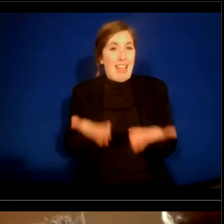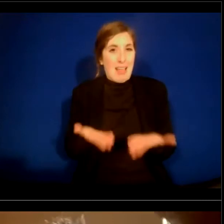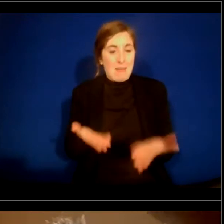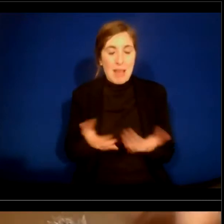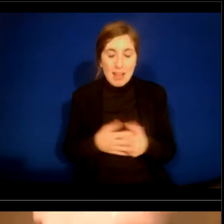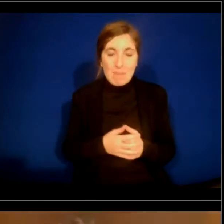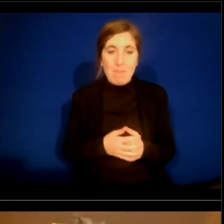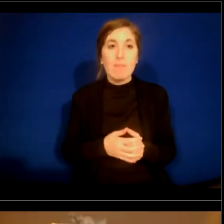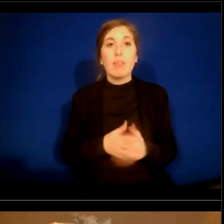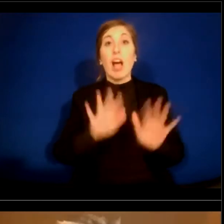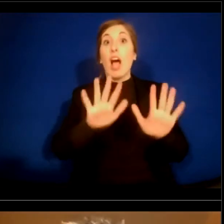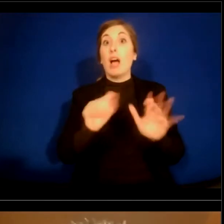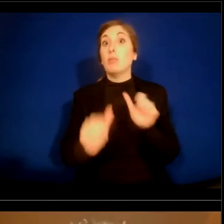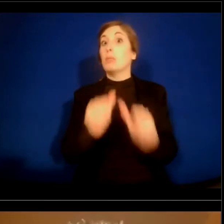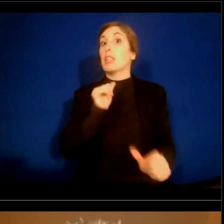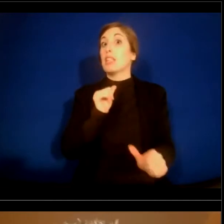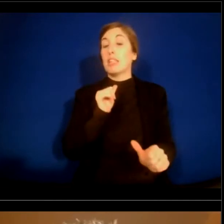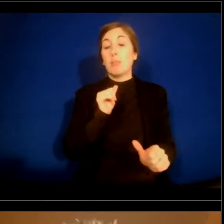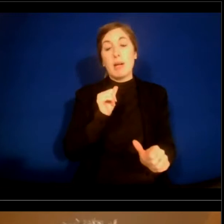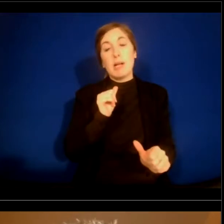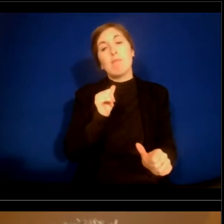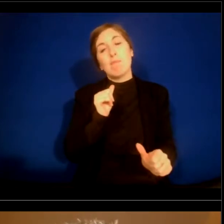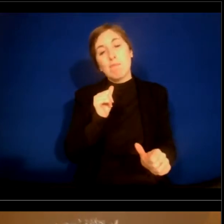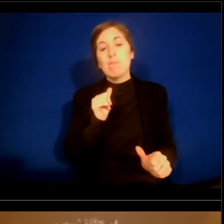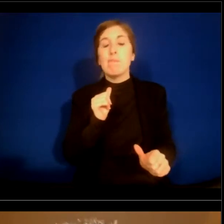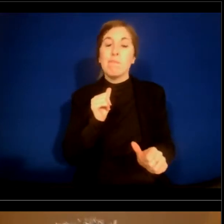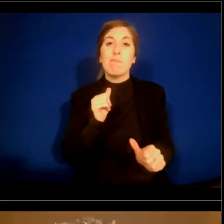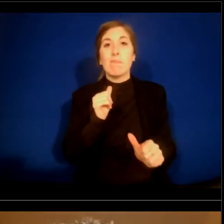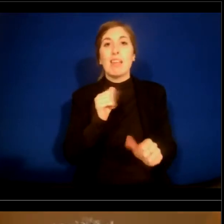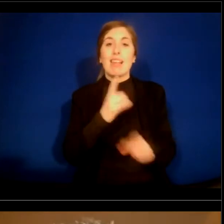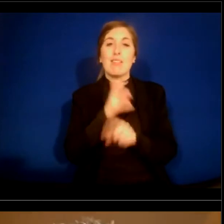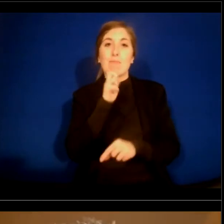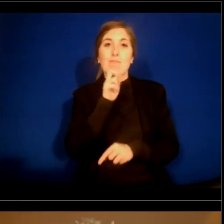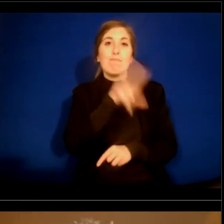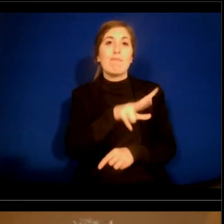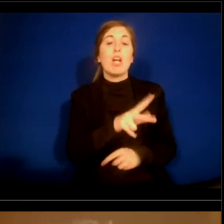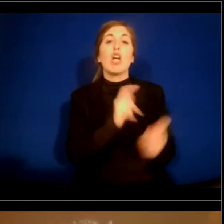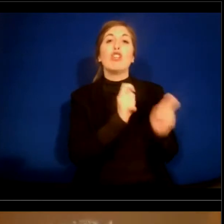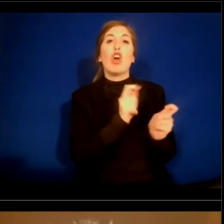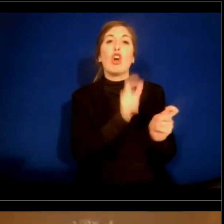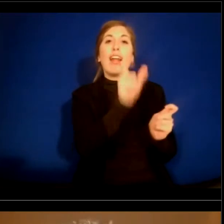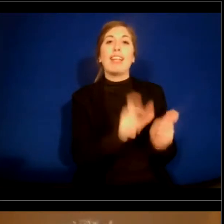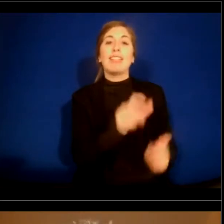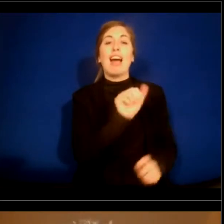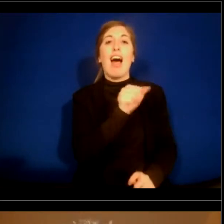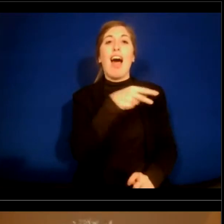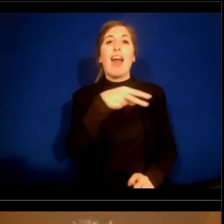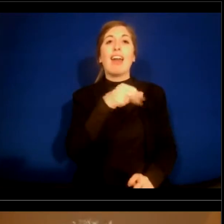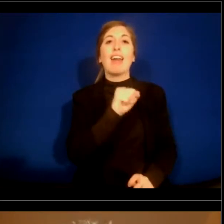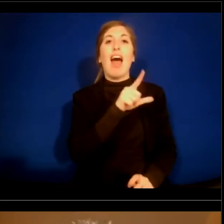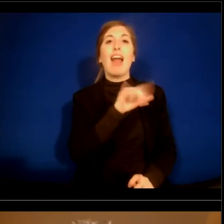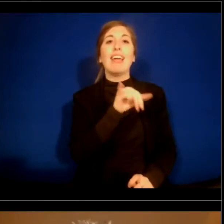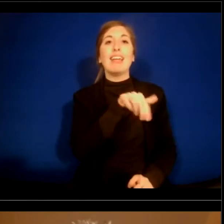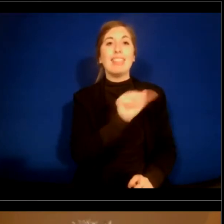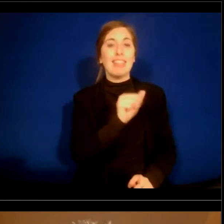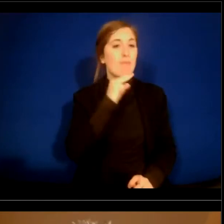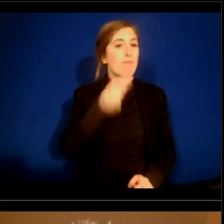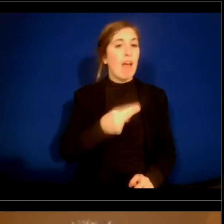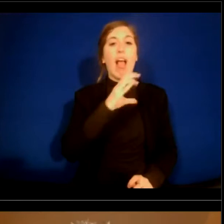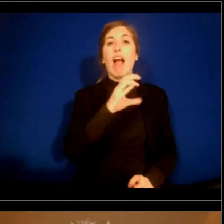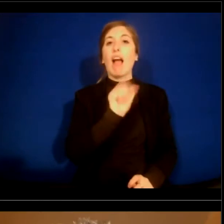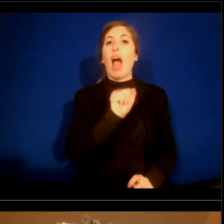Allora, una prima nota la dedico alla giornalista Annalisa Camilli. È già stata nostra ospite in altre